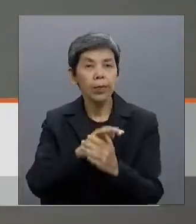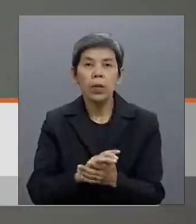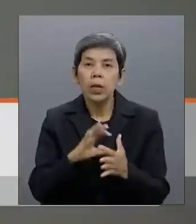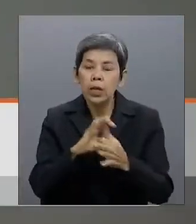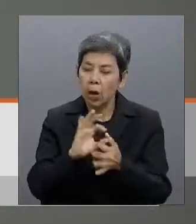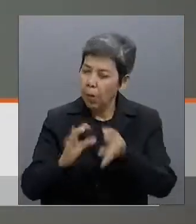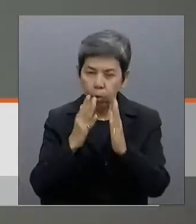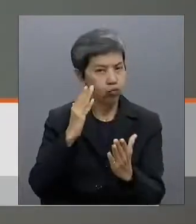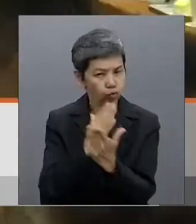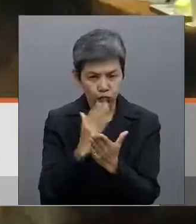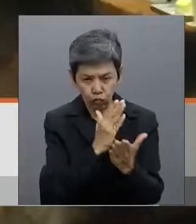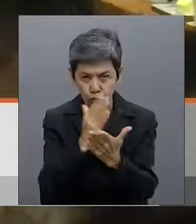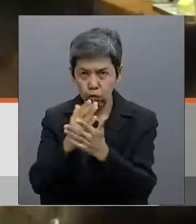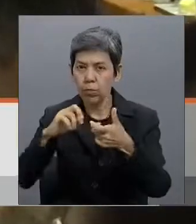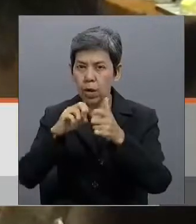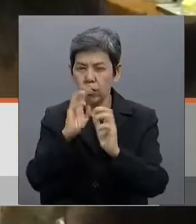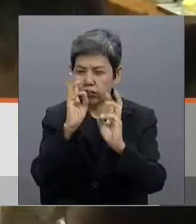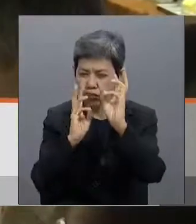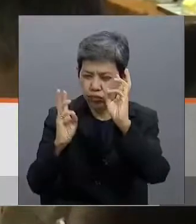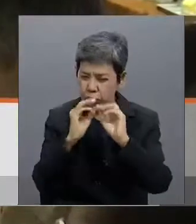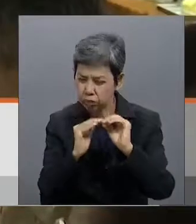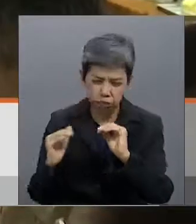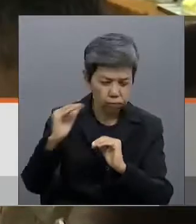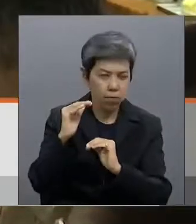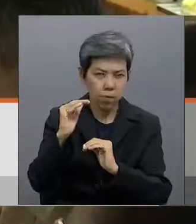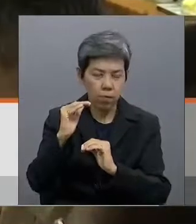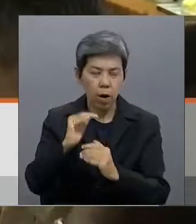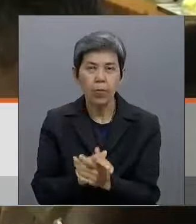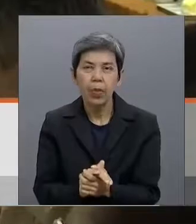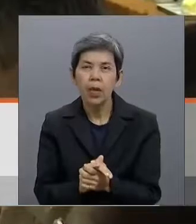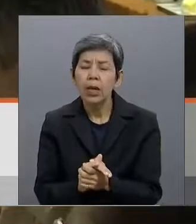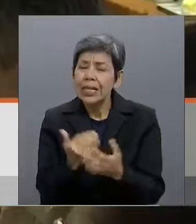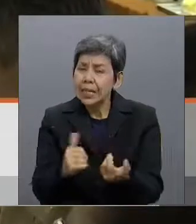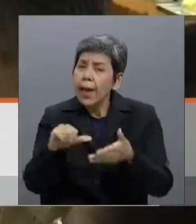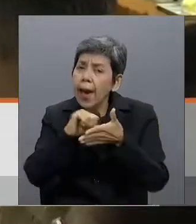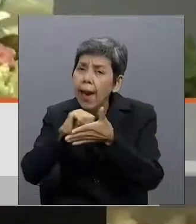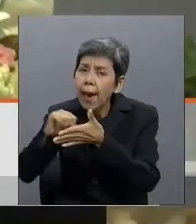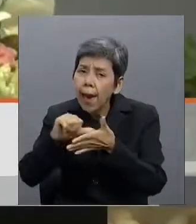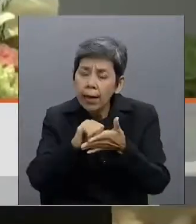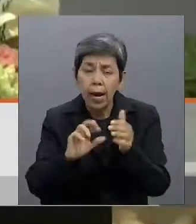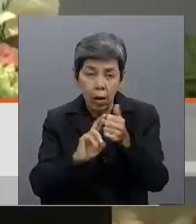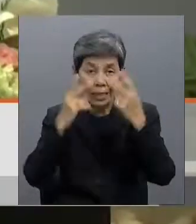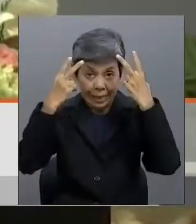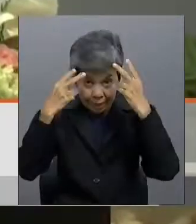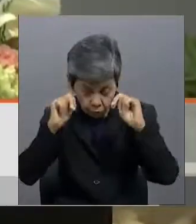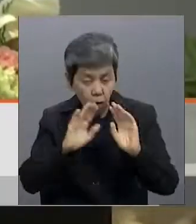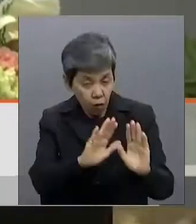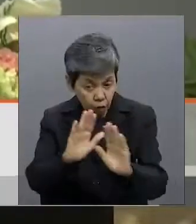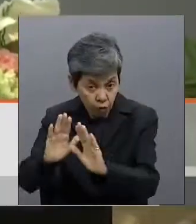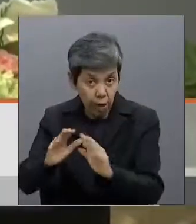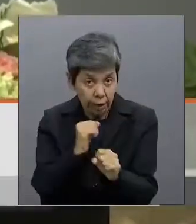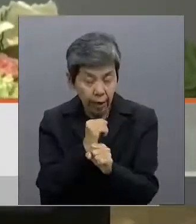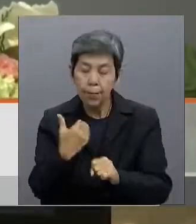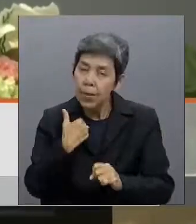การหยุดเผาและควบคุมไม่ให้ปัญหาฝุ่นละอองสูงเกินค่ามาตรฐานส่วนมาตรการแก้ปัญหาที่รองนายกรัฐมนตรีมอบหมายนะครับ